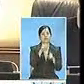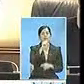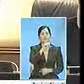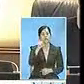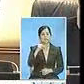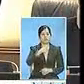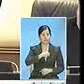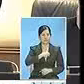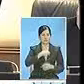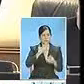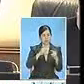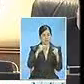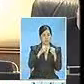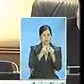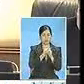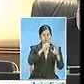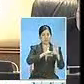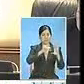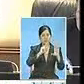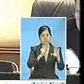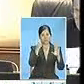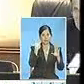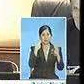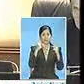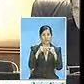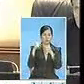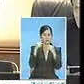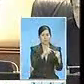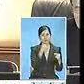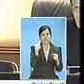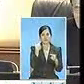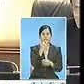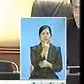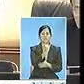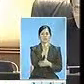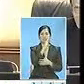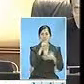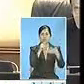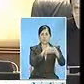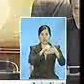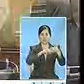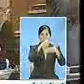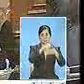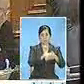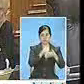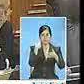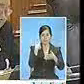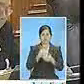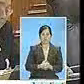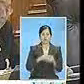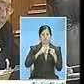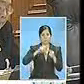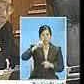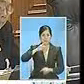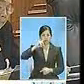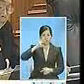แล้วอยากเป็นอีกแต่ว่าไปเลือกตั้งไม่ใช่ได้กลับมาเสมอไปครับโดยเฉลี่ยของการเลือกตั้งนั้นสมาชิ